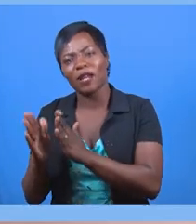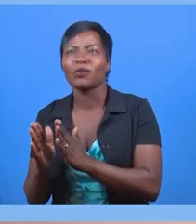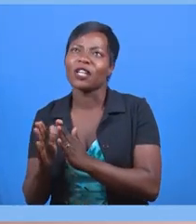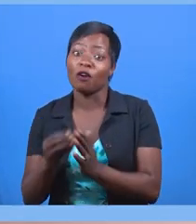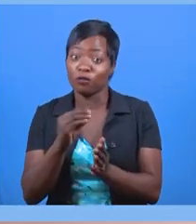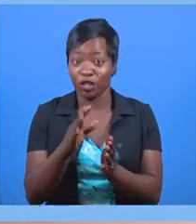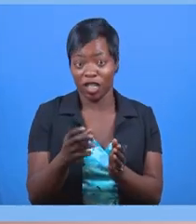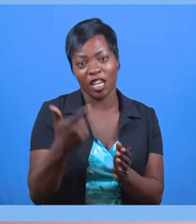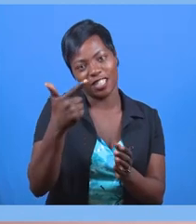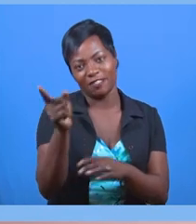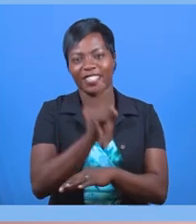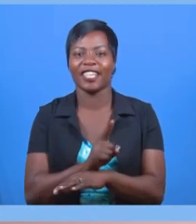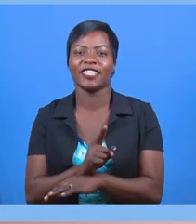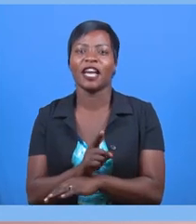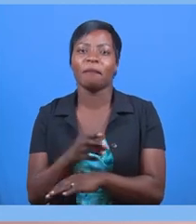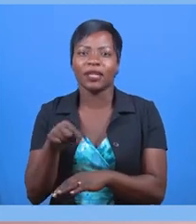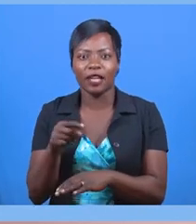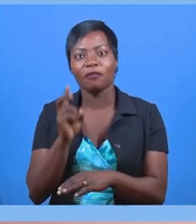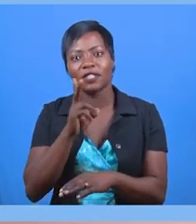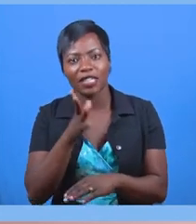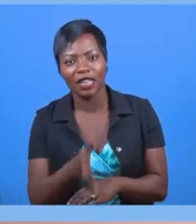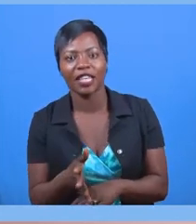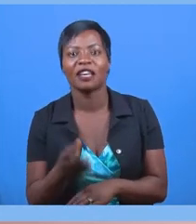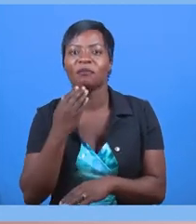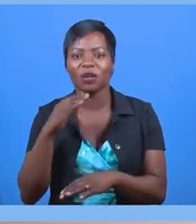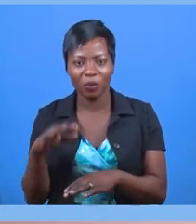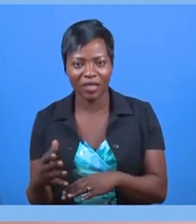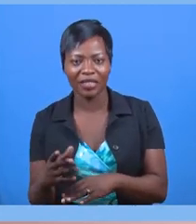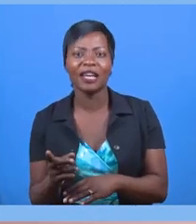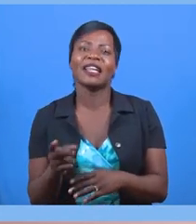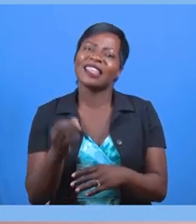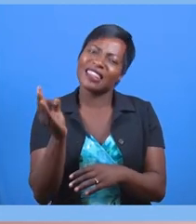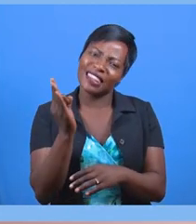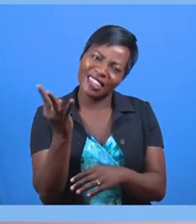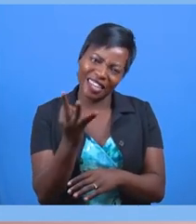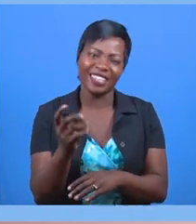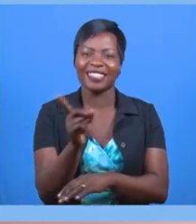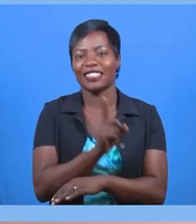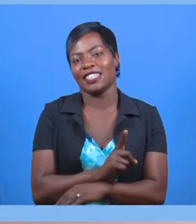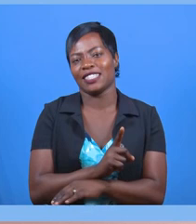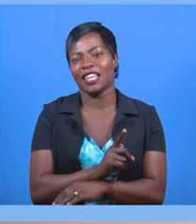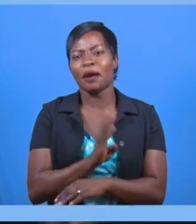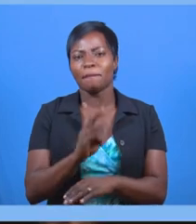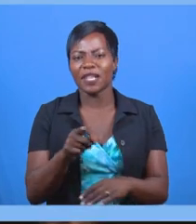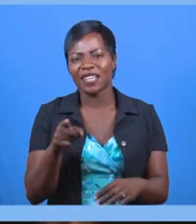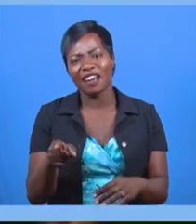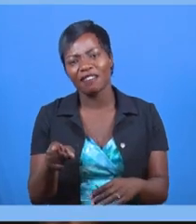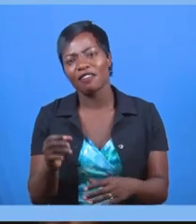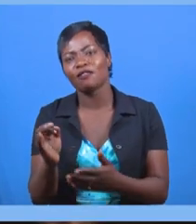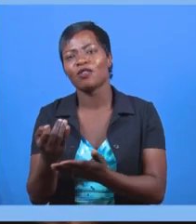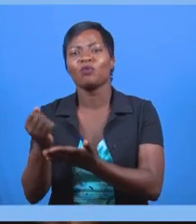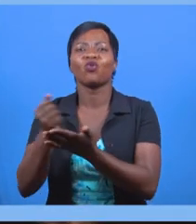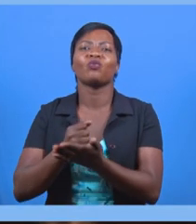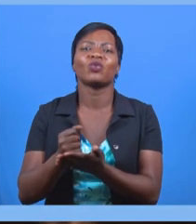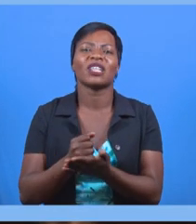maakushuzha vanonzwisisa here kana ari Muyenzi akabva kumusha achanzwisisa here kuti zvataimbodla zviya